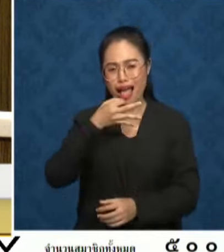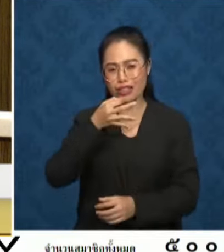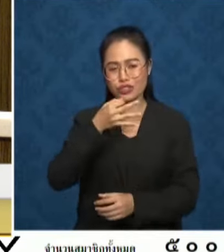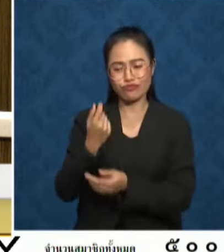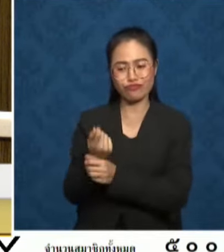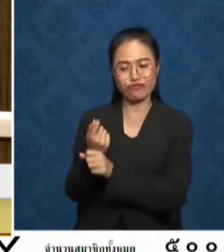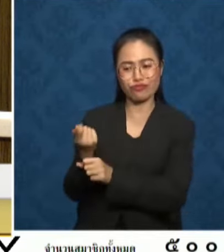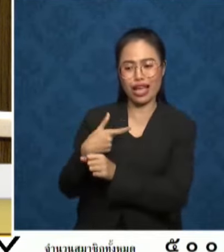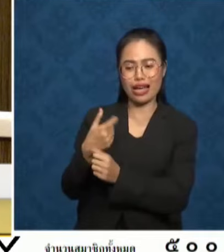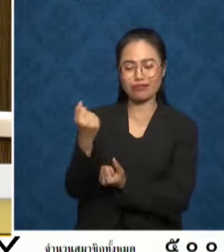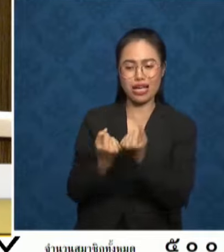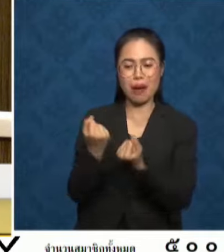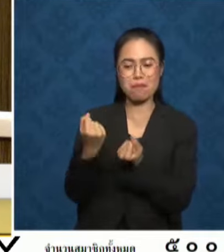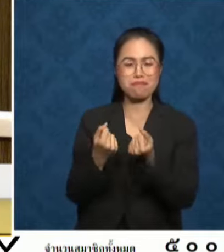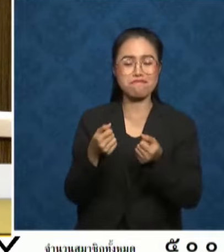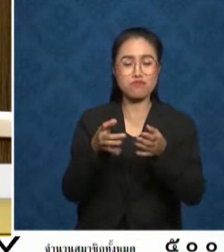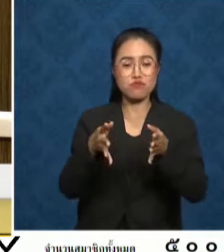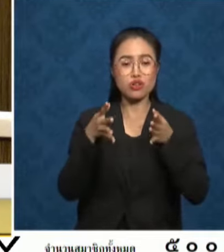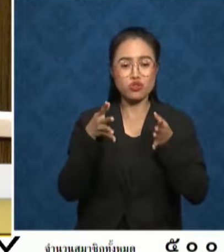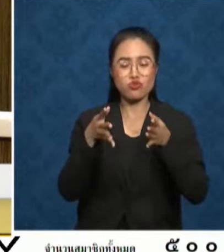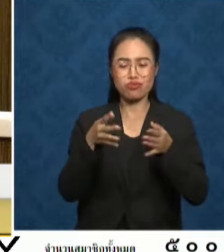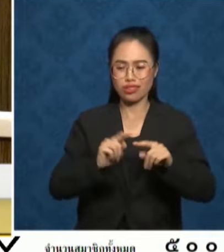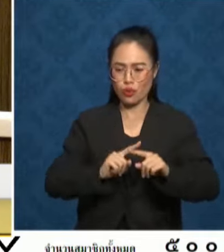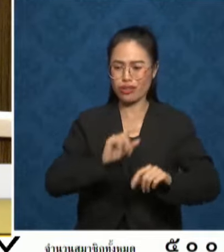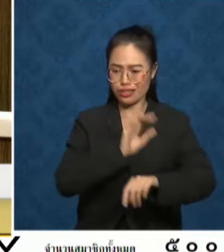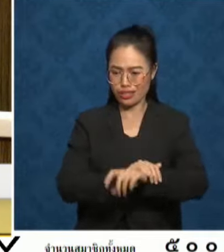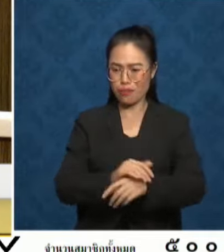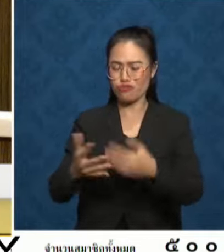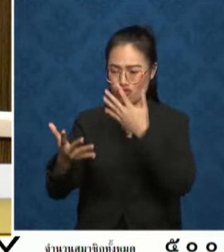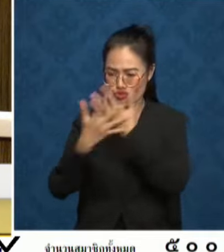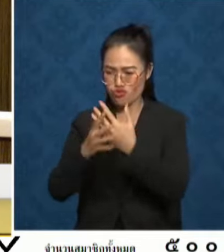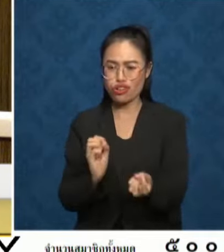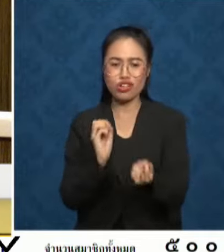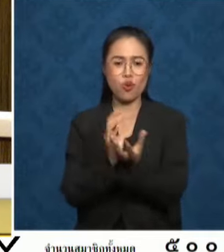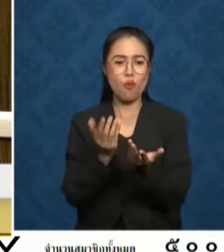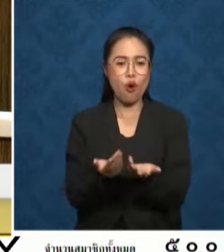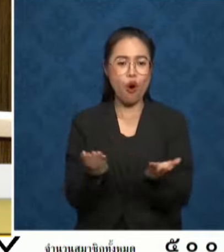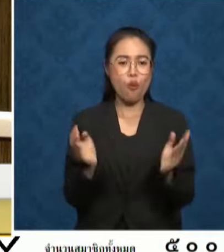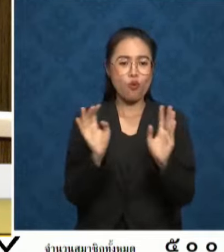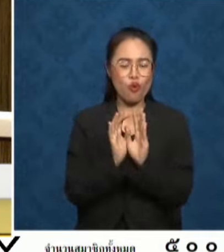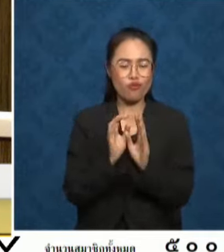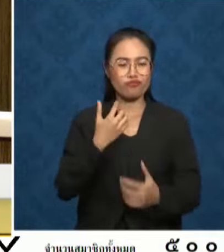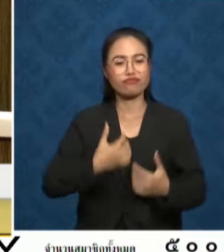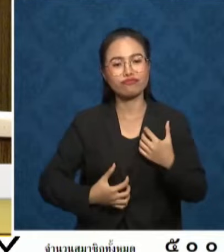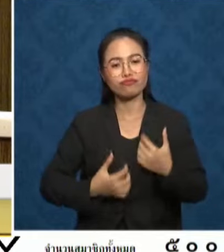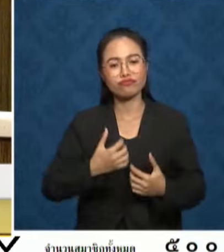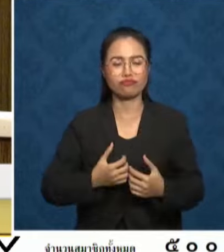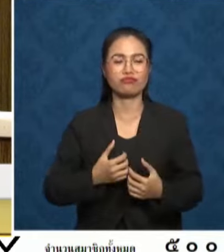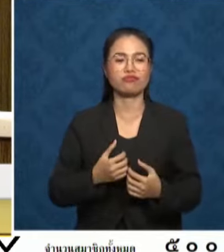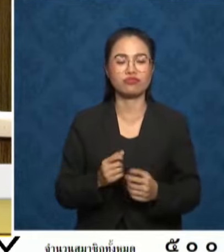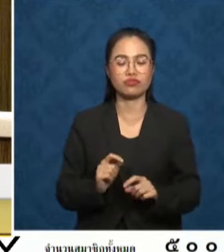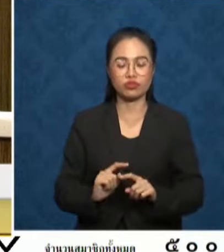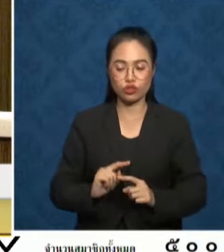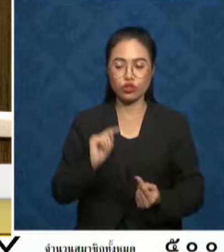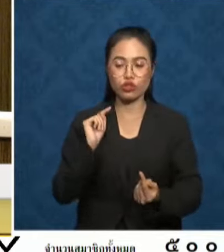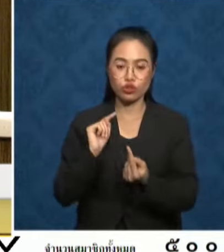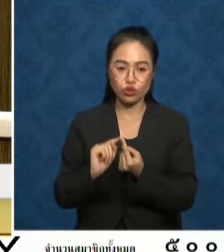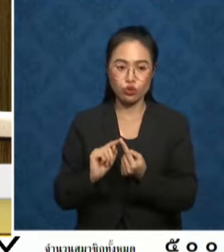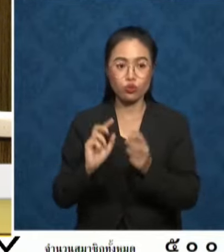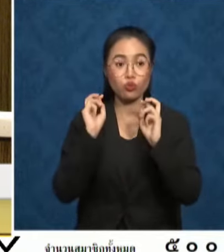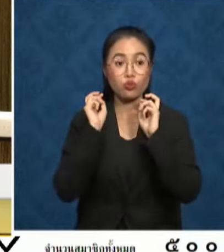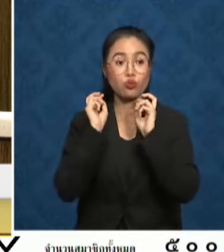ส่วนทำผิดเล็กน้อย้อยเองแต่ต้องไปจำคุกเนี่ยทำให้ครอบครัวเขาต้องเดือดร้อนนะครับในประเด็นของท่านวิรัตก็คือ